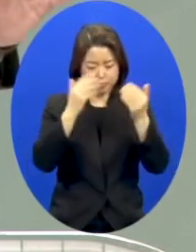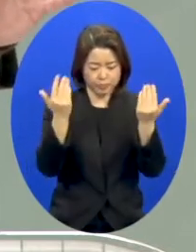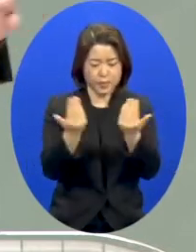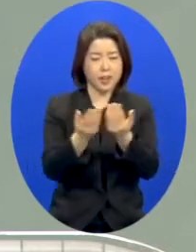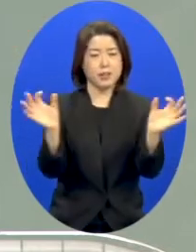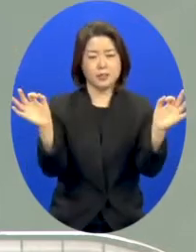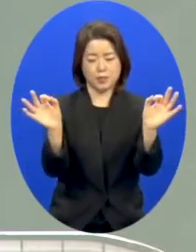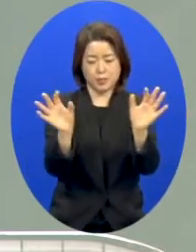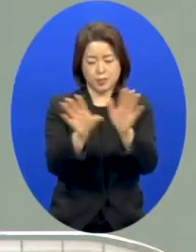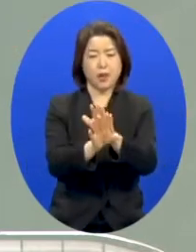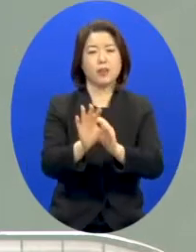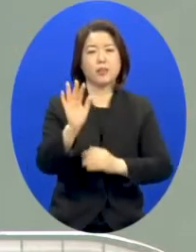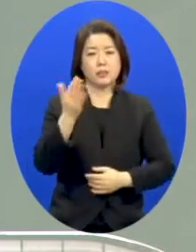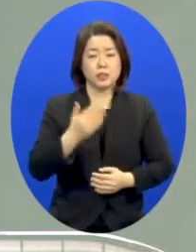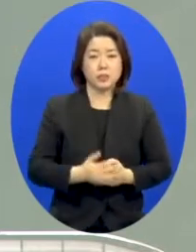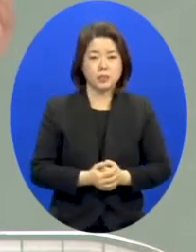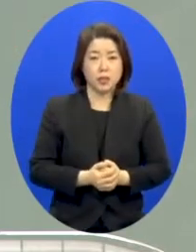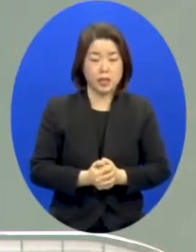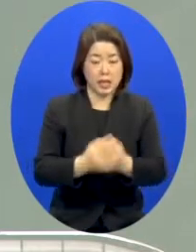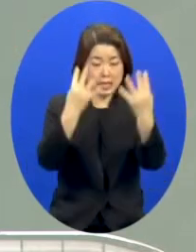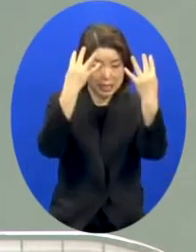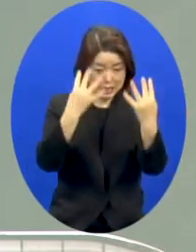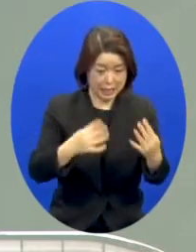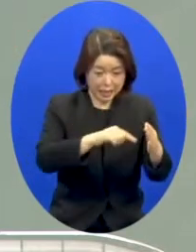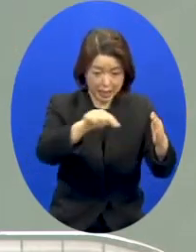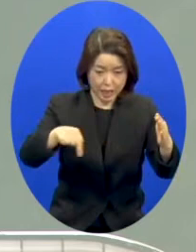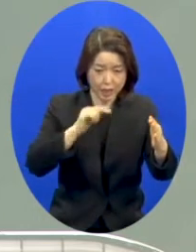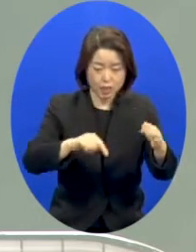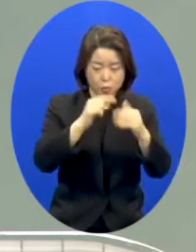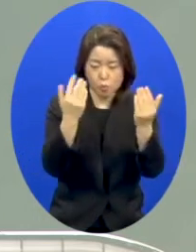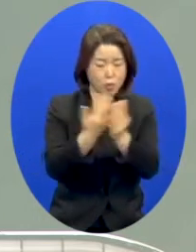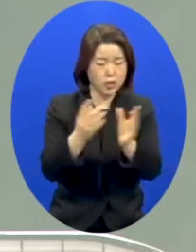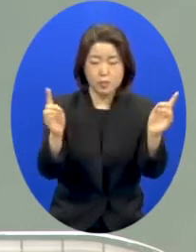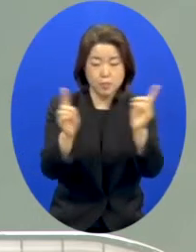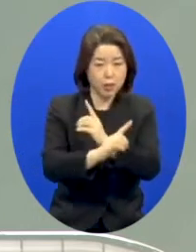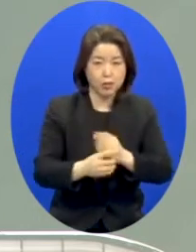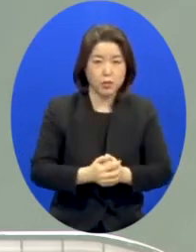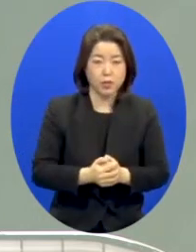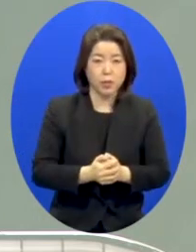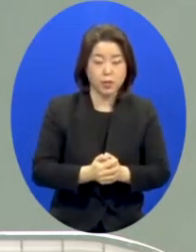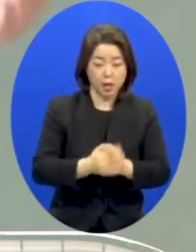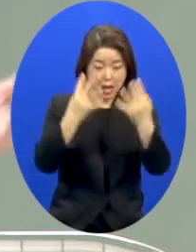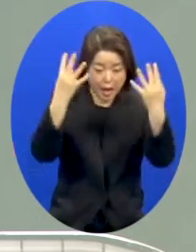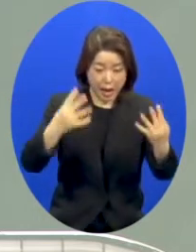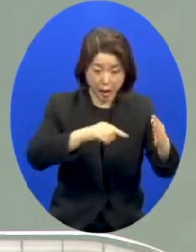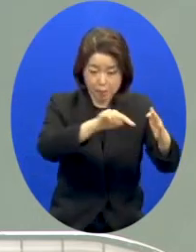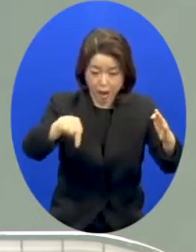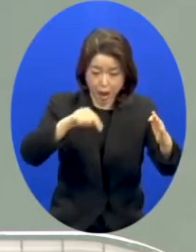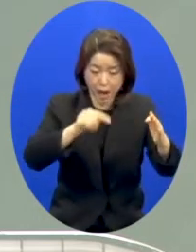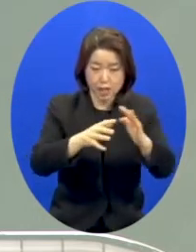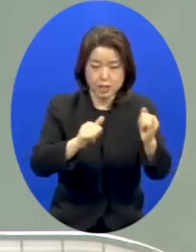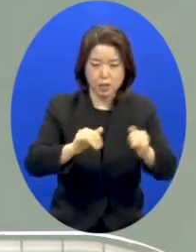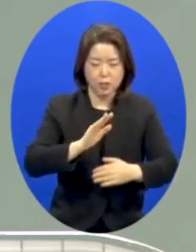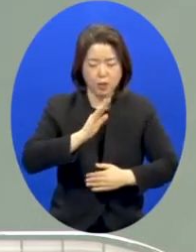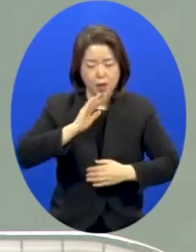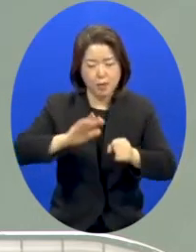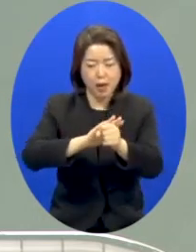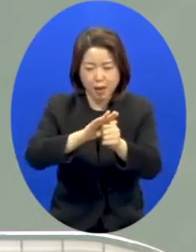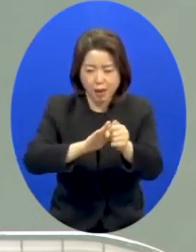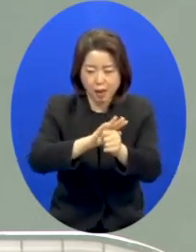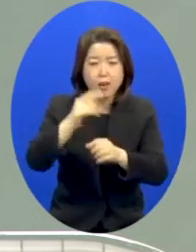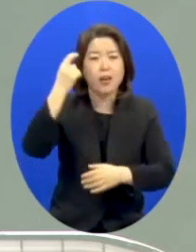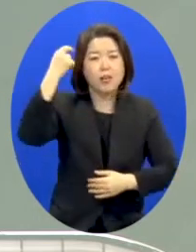버렸어 감방 이 완전 다른 곳이 되었습니다 감방 안에 있는 사람들이 너무나 사랑스러워 쳤어요